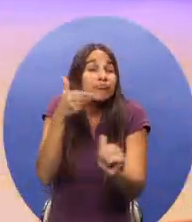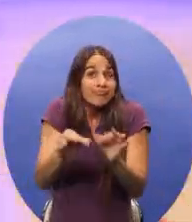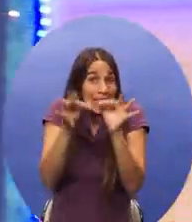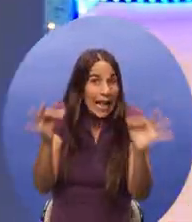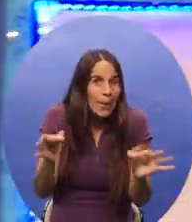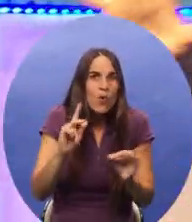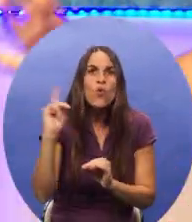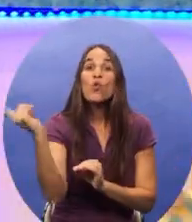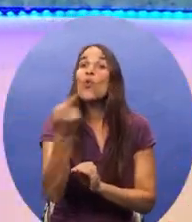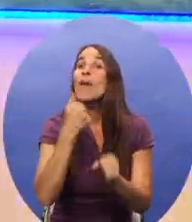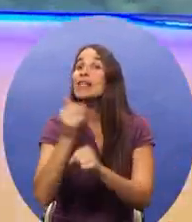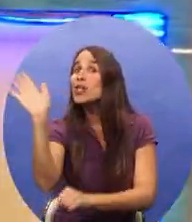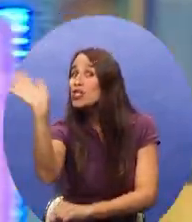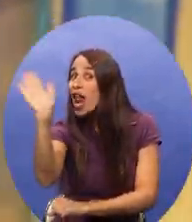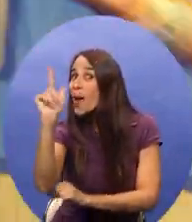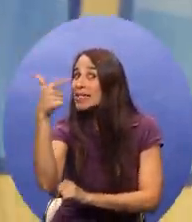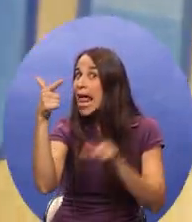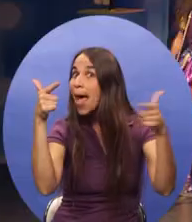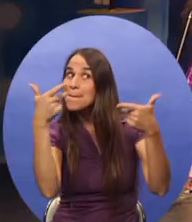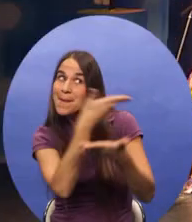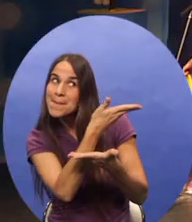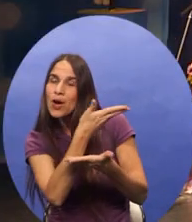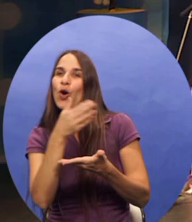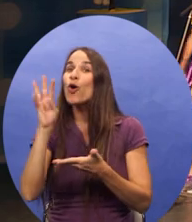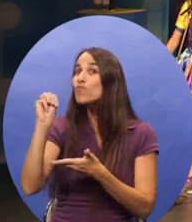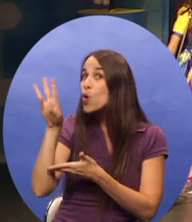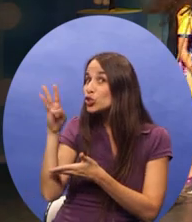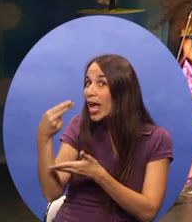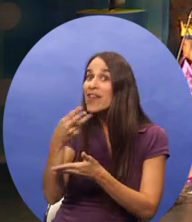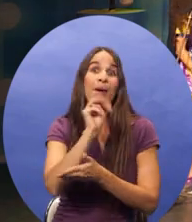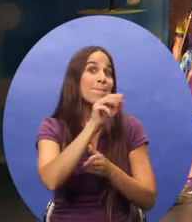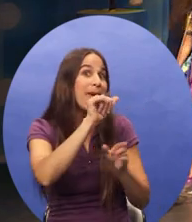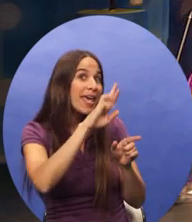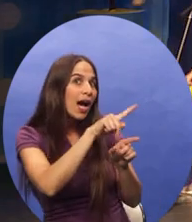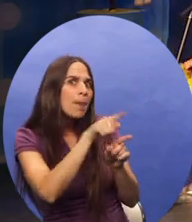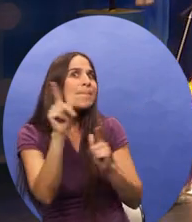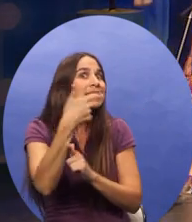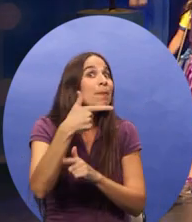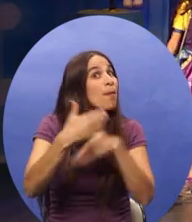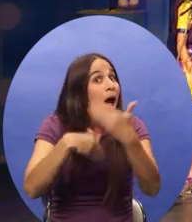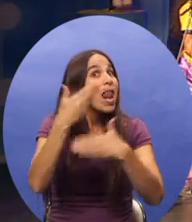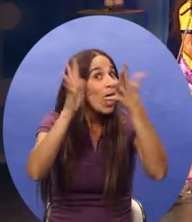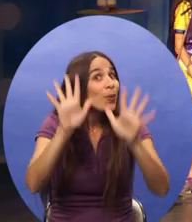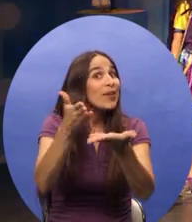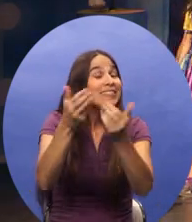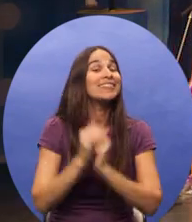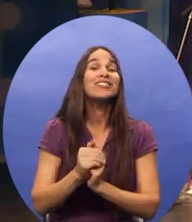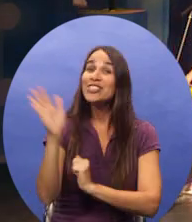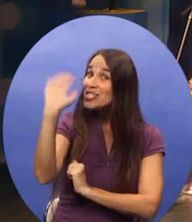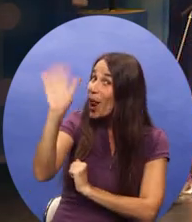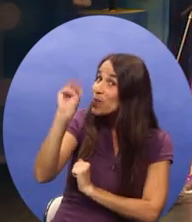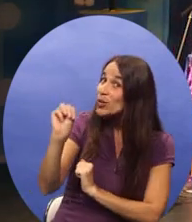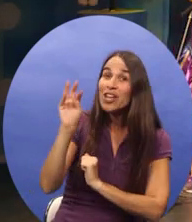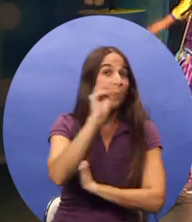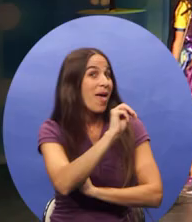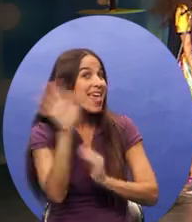לפני שנתחיל, כולם לעשות שלום לצלמים שלנו, משה ומאיר, שמצלמים אותנו במהלך כל התוכנית.